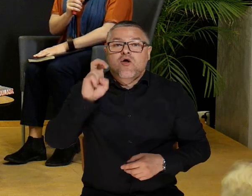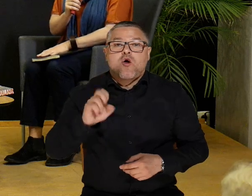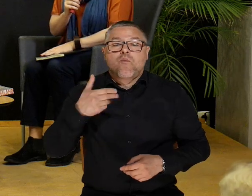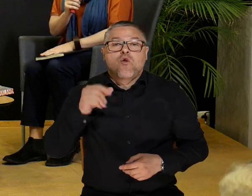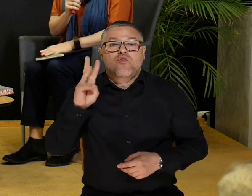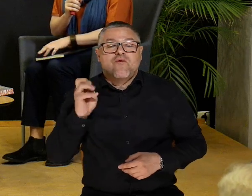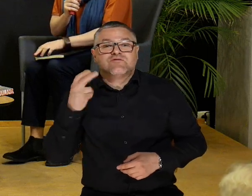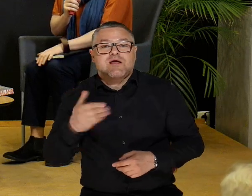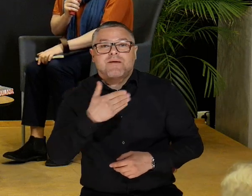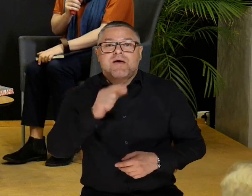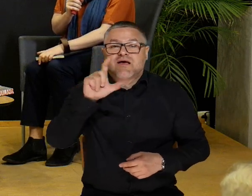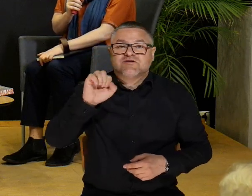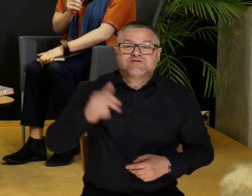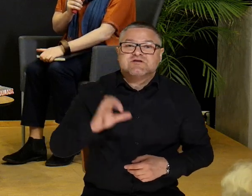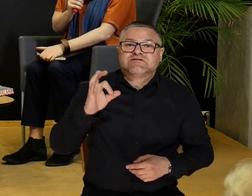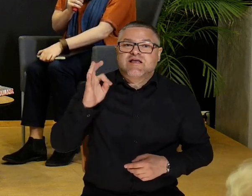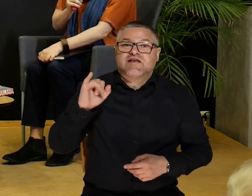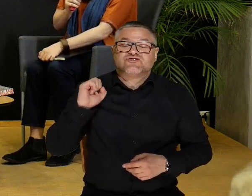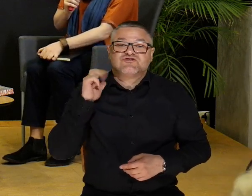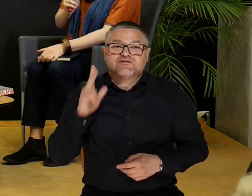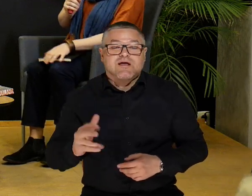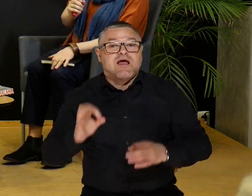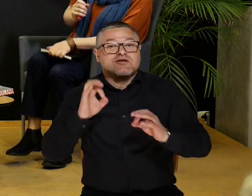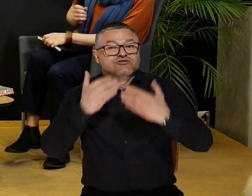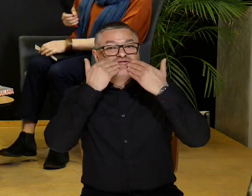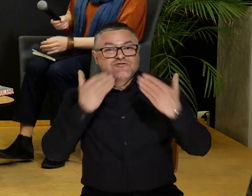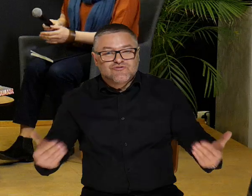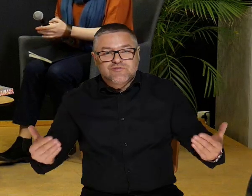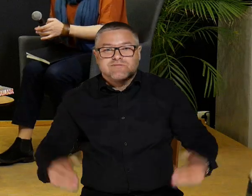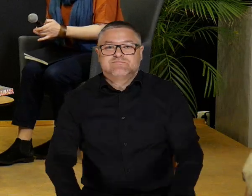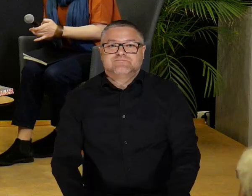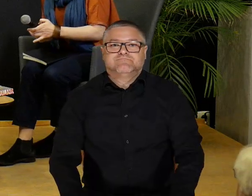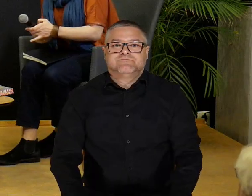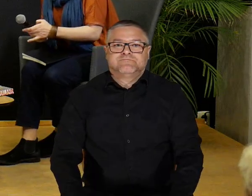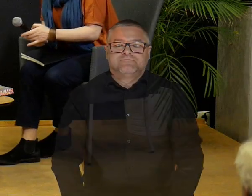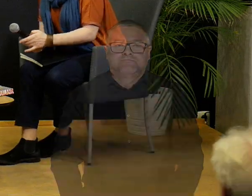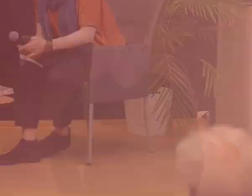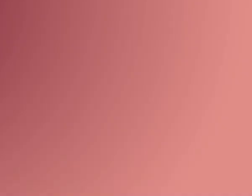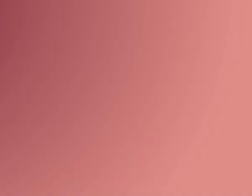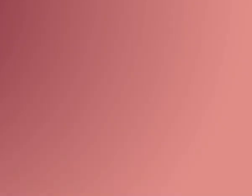Chomontowska i Marcin Stasiak. A dziś dziękuję. Dziękujemy bardzo.